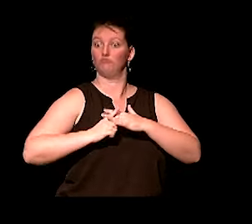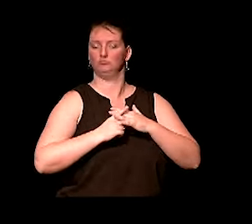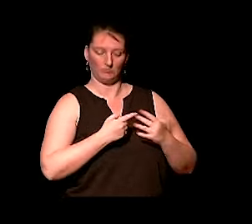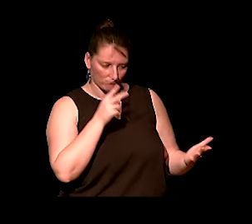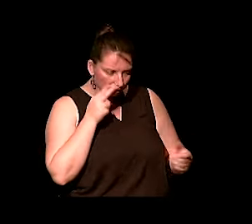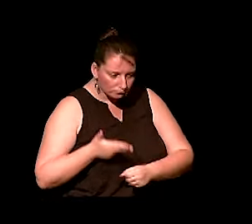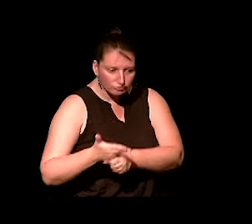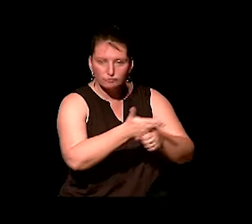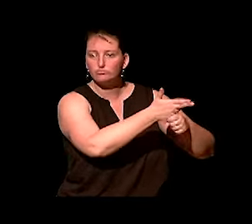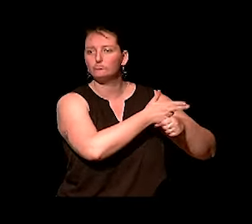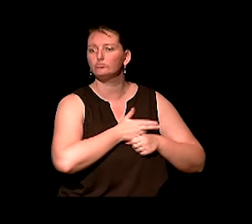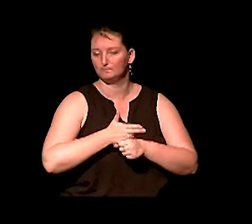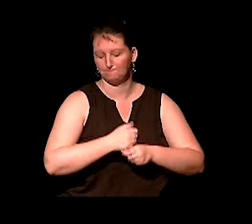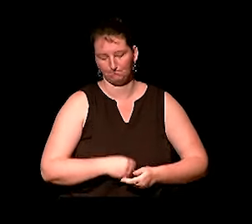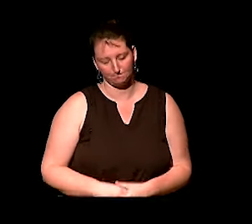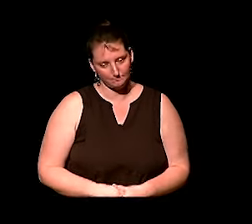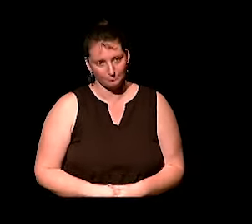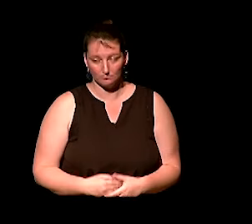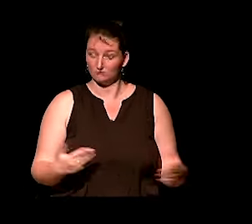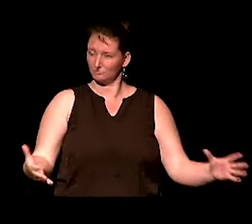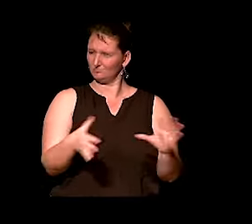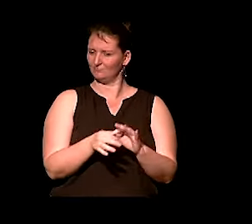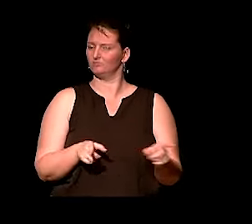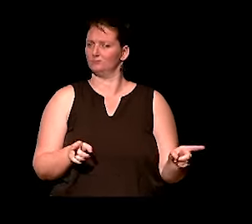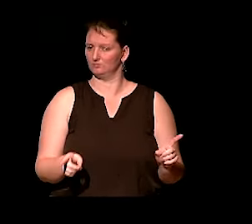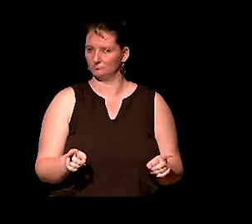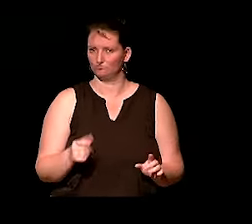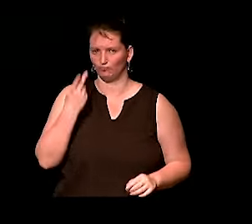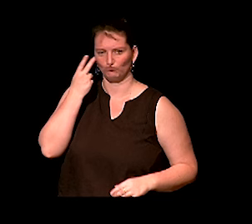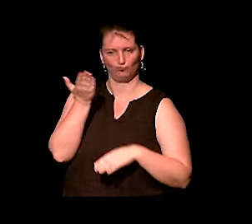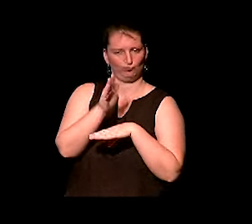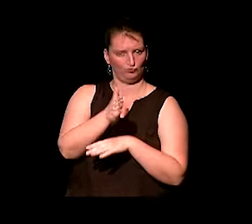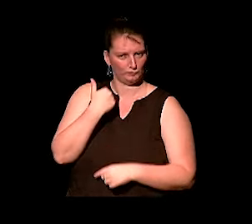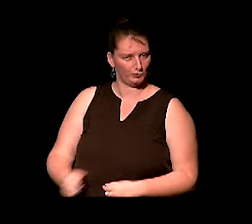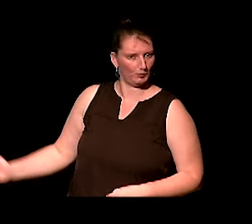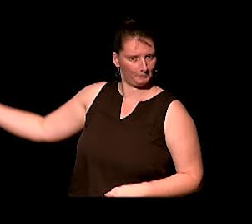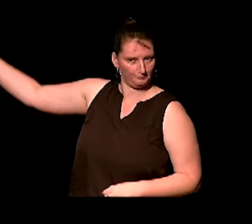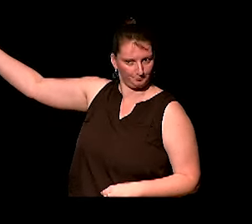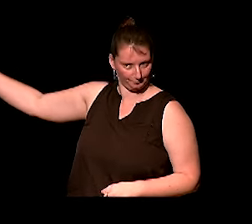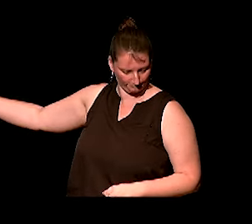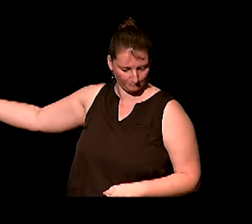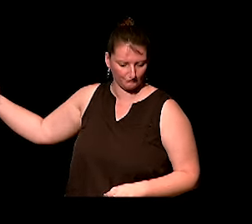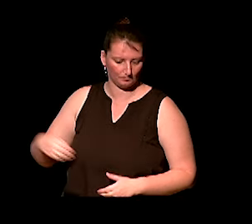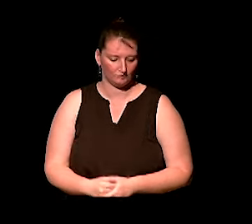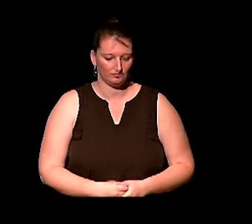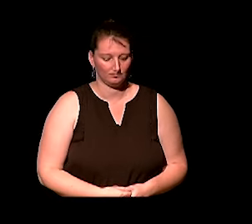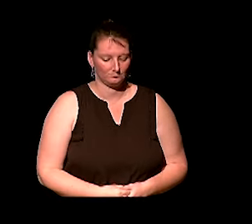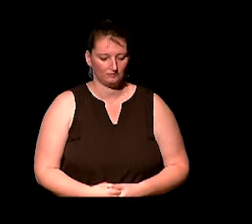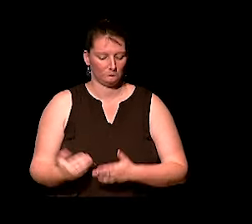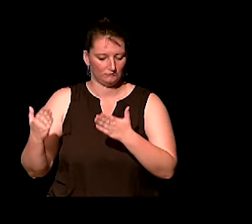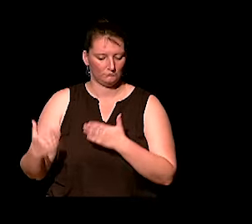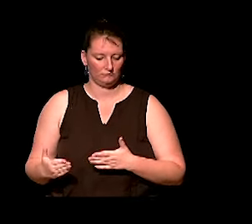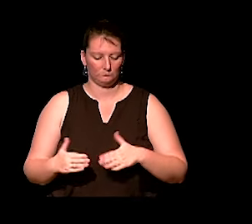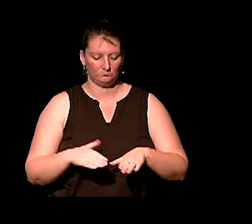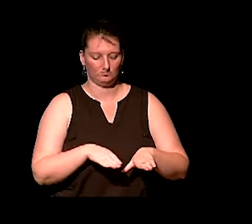notamment. Mais ce lien, alors je vais vous mettre un petit exemple. Donc ici, j'ai mis les raboteurs de